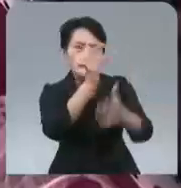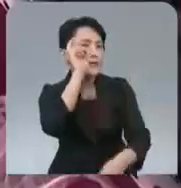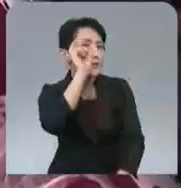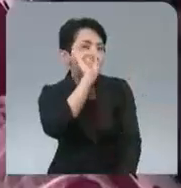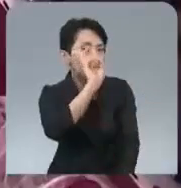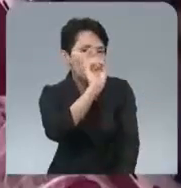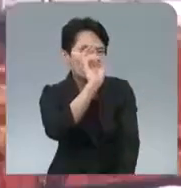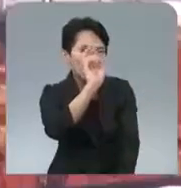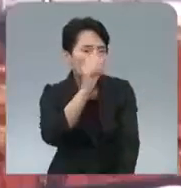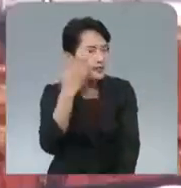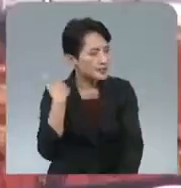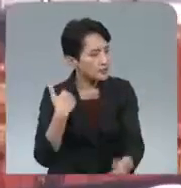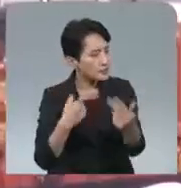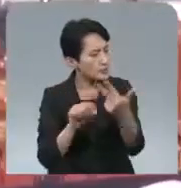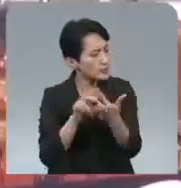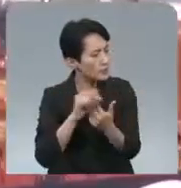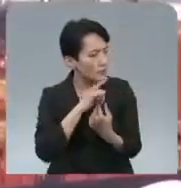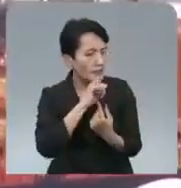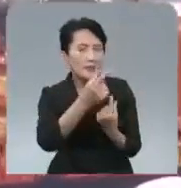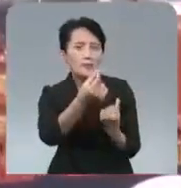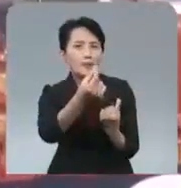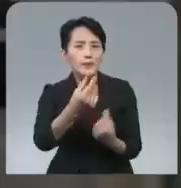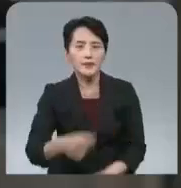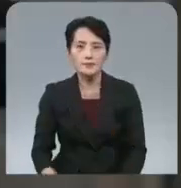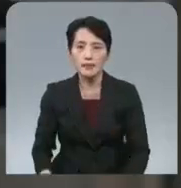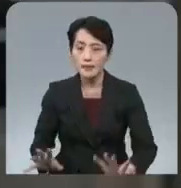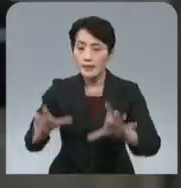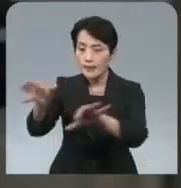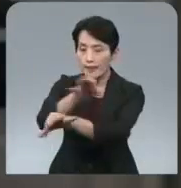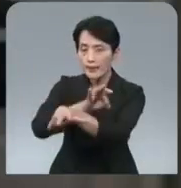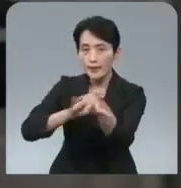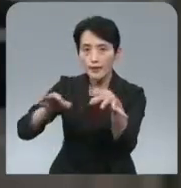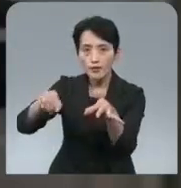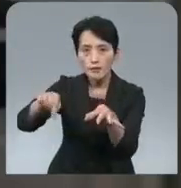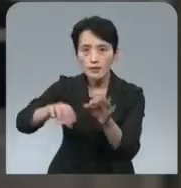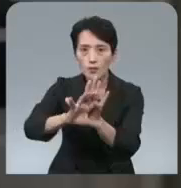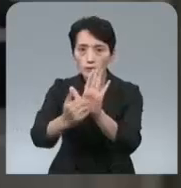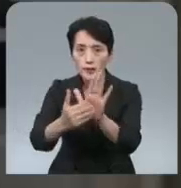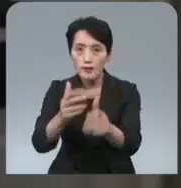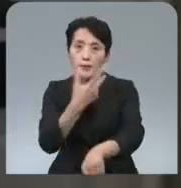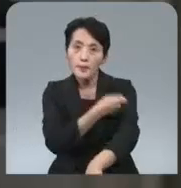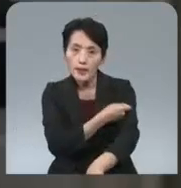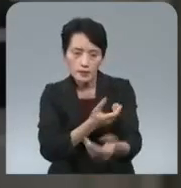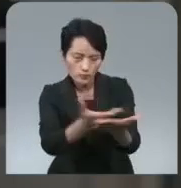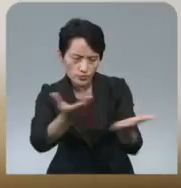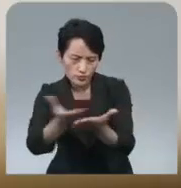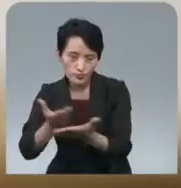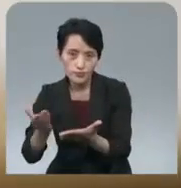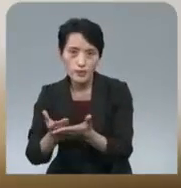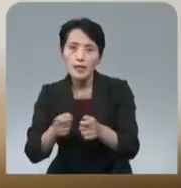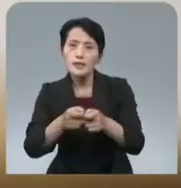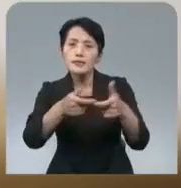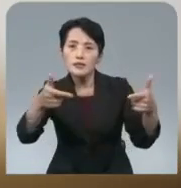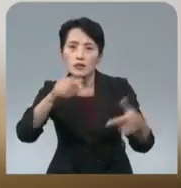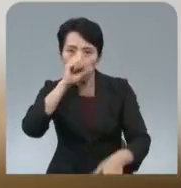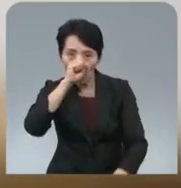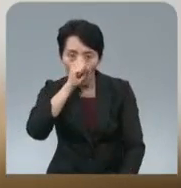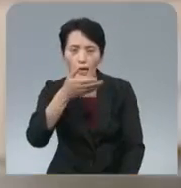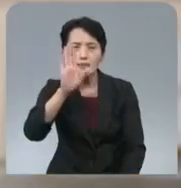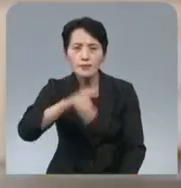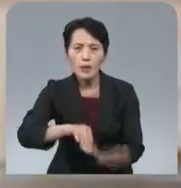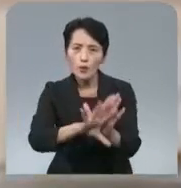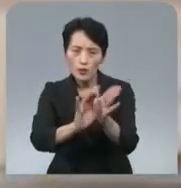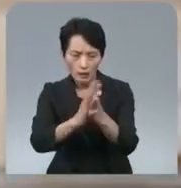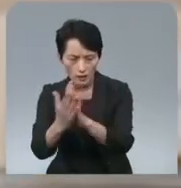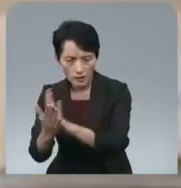giảm 0,4 phần trăm so với số liệu đưa ra hồi tháng 7 nâng tăng trưởng kinh tế của các nền kinh tế mới nổi và các nước đang phát triển lên